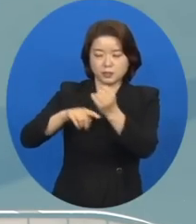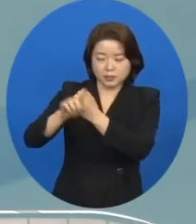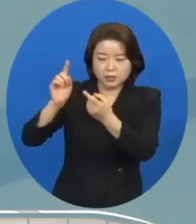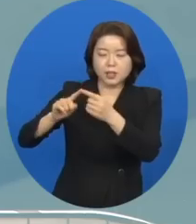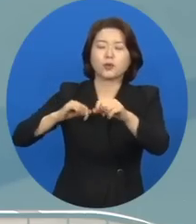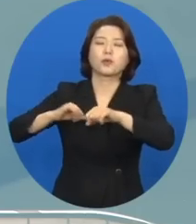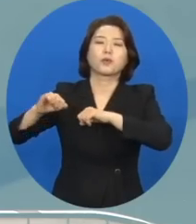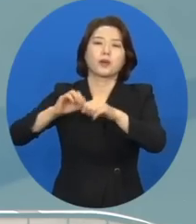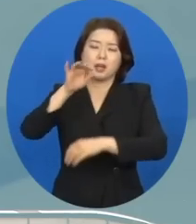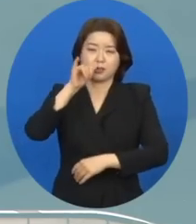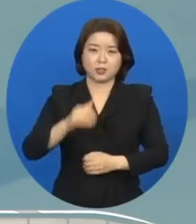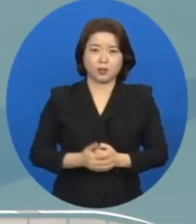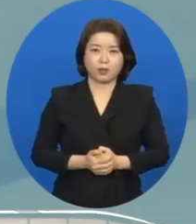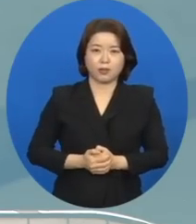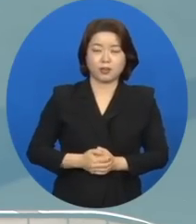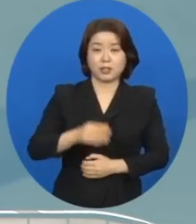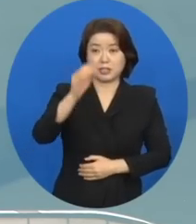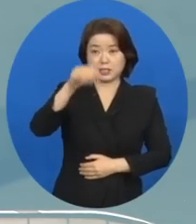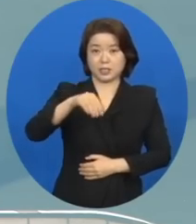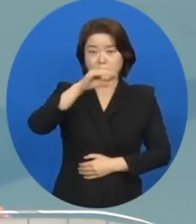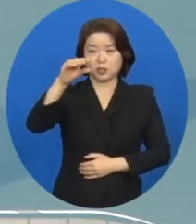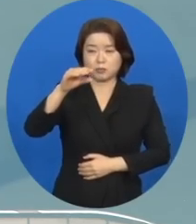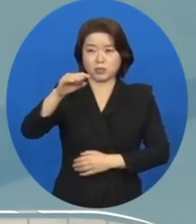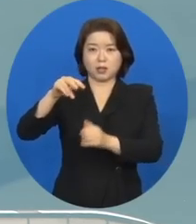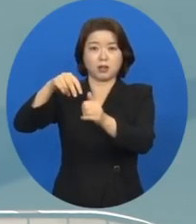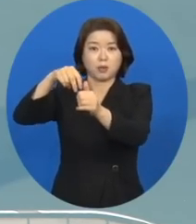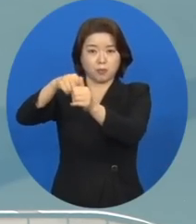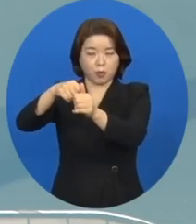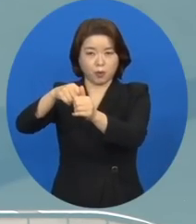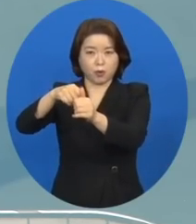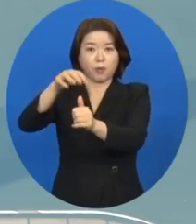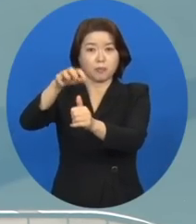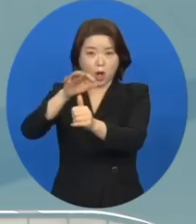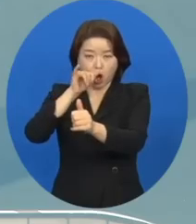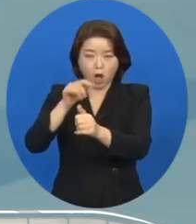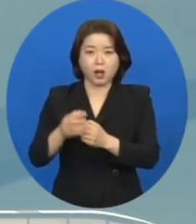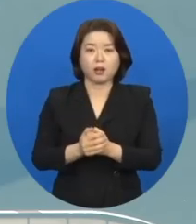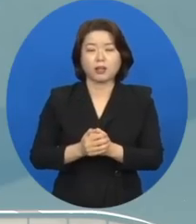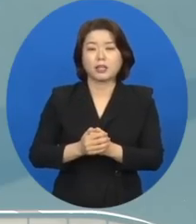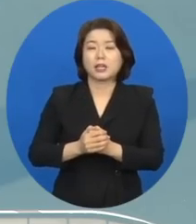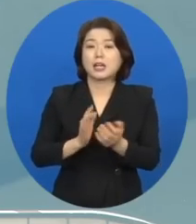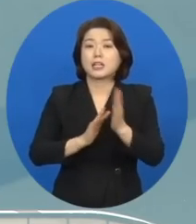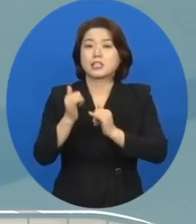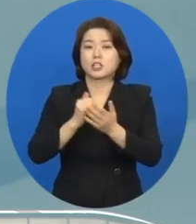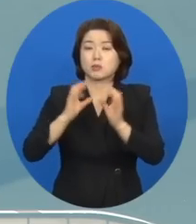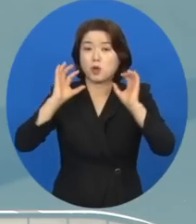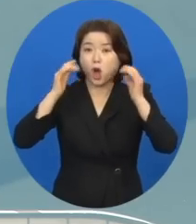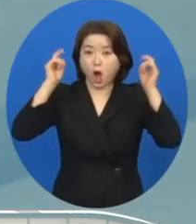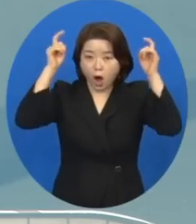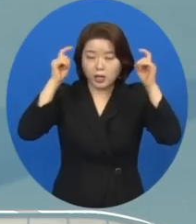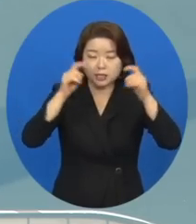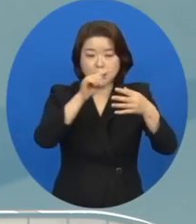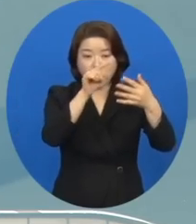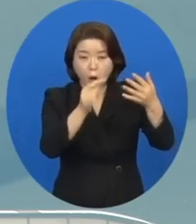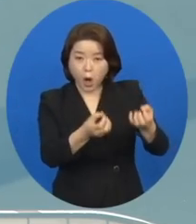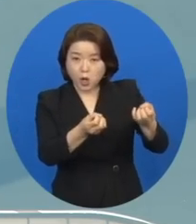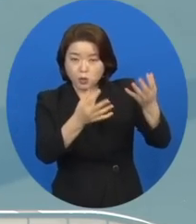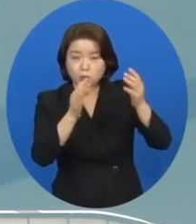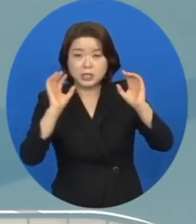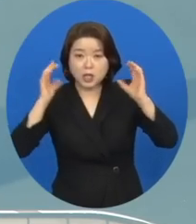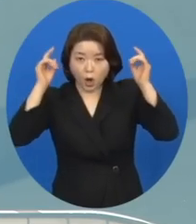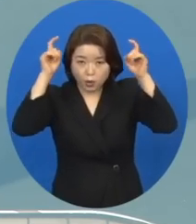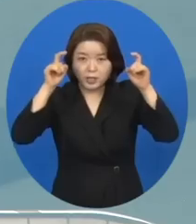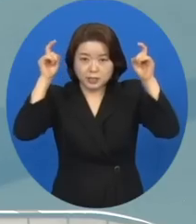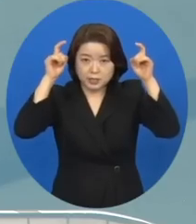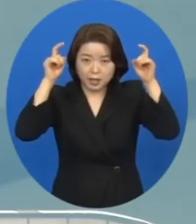일하신다는 것이죠. 바로 십자가의 구속입니다. 예수님을 어린 양, 유월절 어린 양, 그래서 반드시